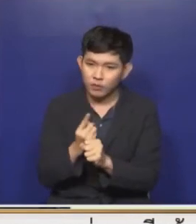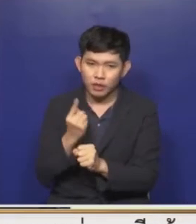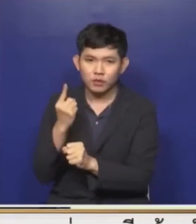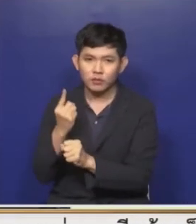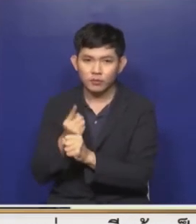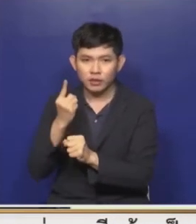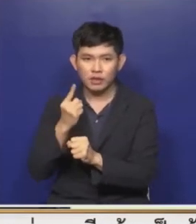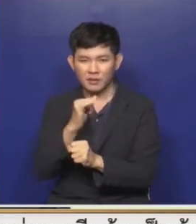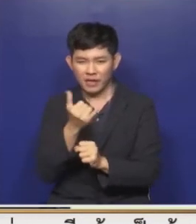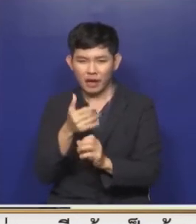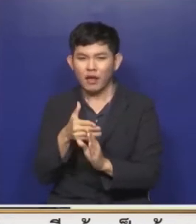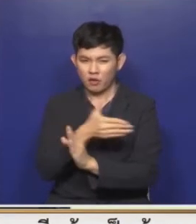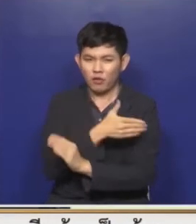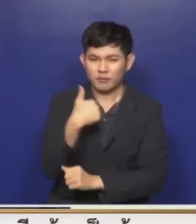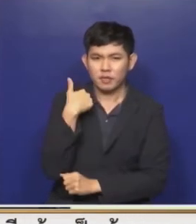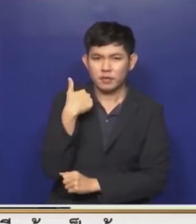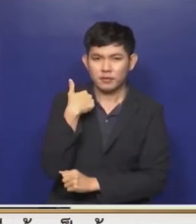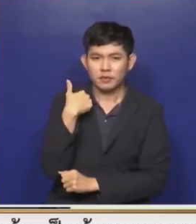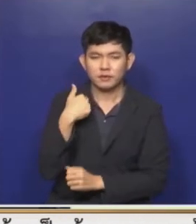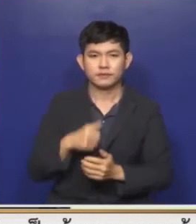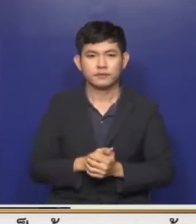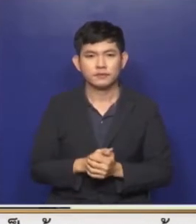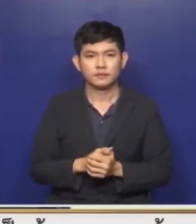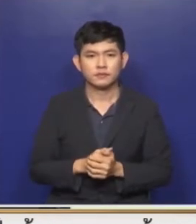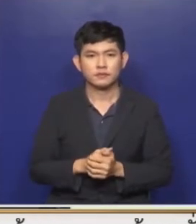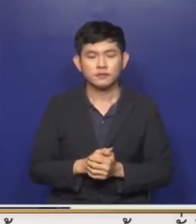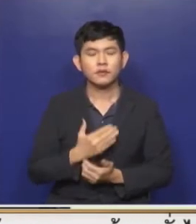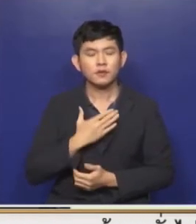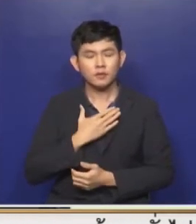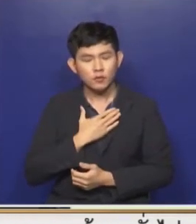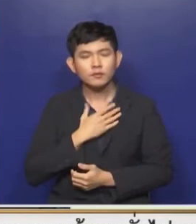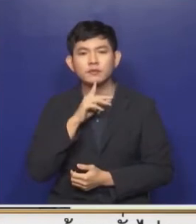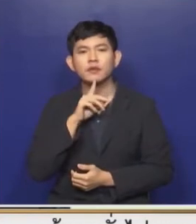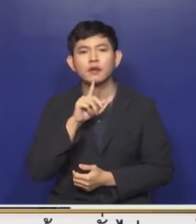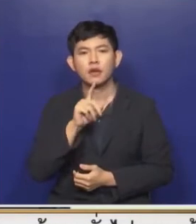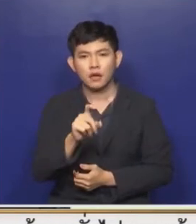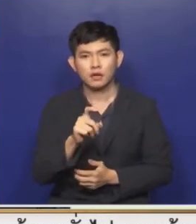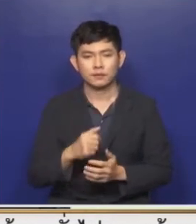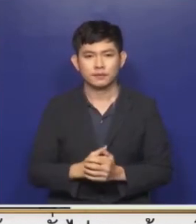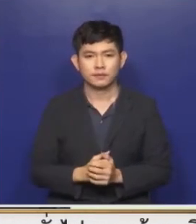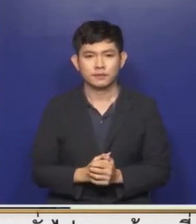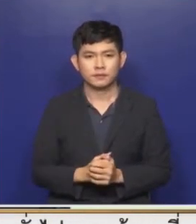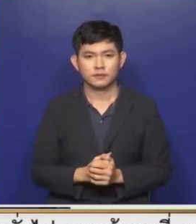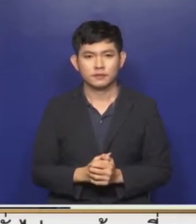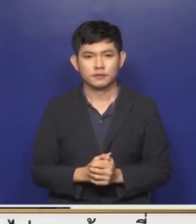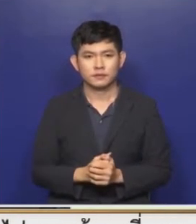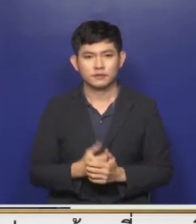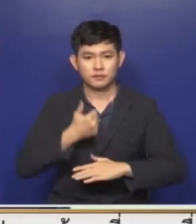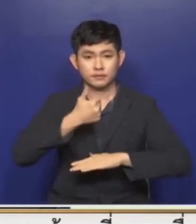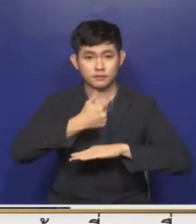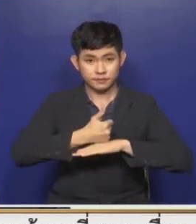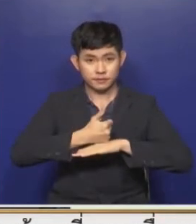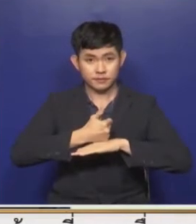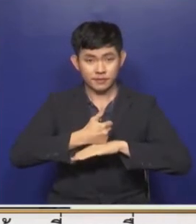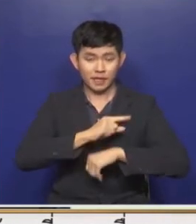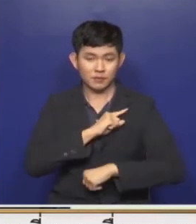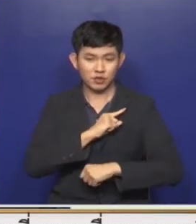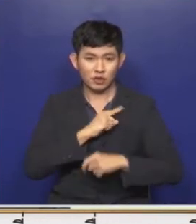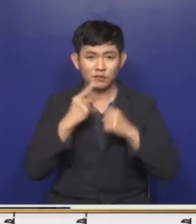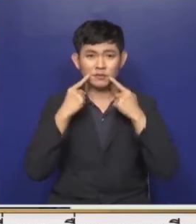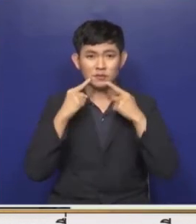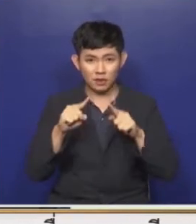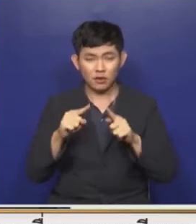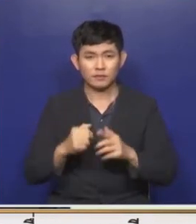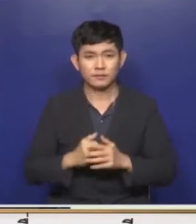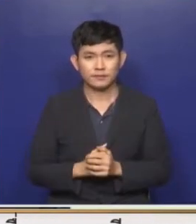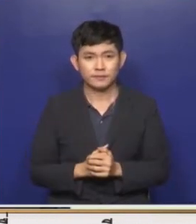อาจะเกดขึ้นก่อนหนานั้มาก็ตามเพราฉะนั้นผมจึงอยากถาม ท่านรธมุตรีซึ่มาตอบแ inhabitนทานณ์ใยมต